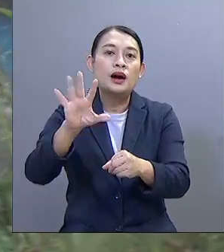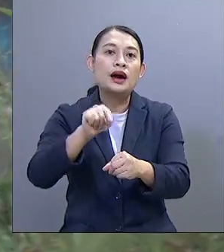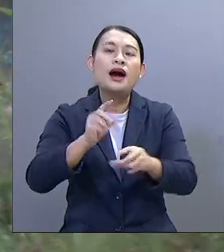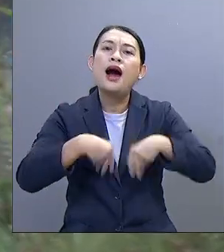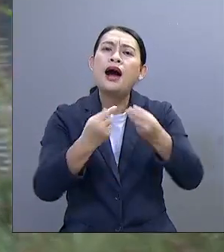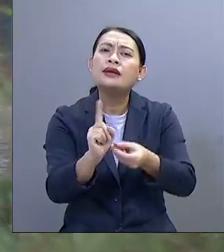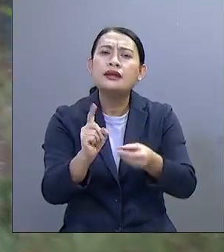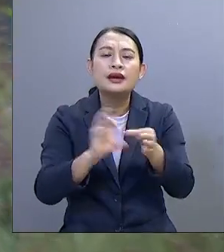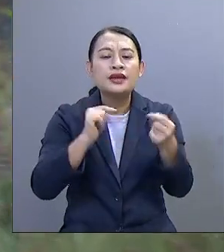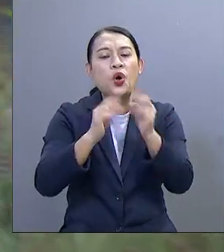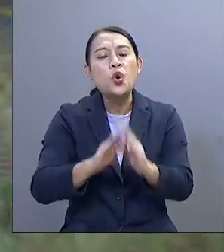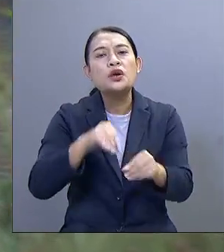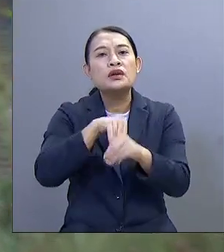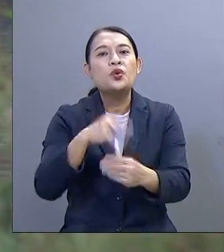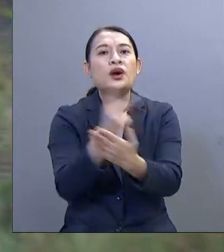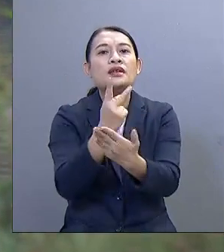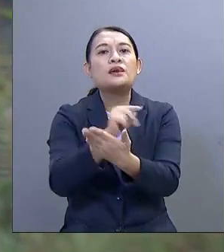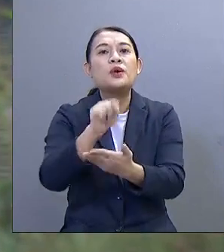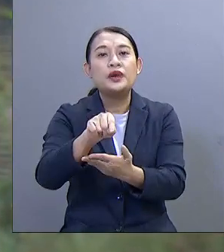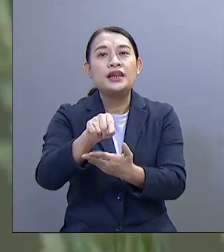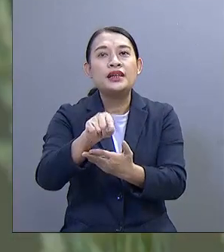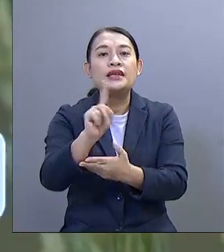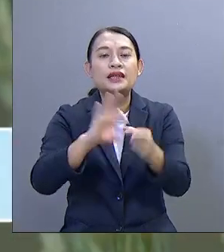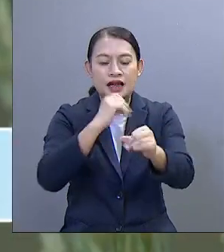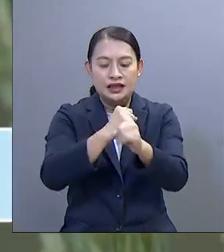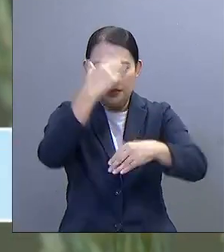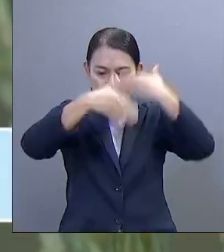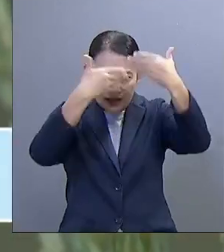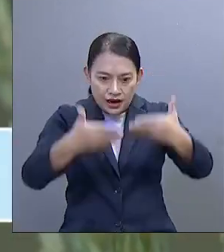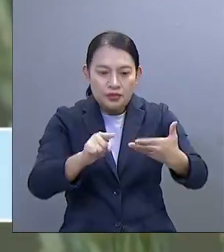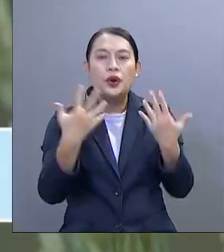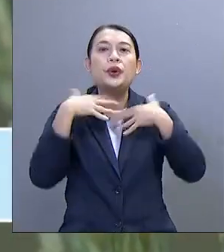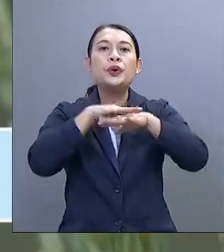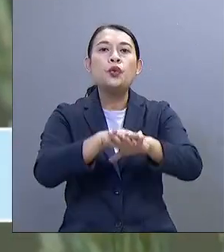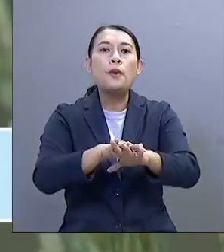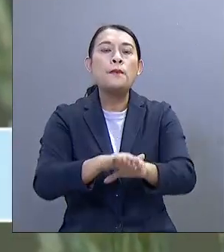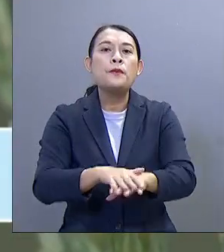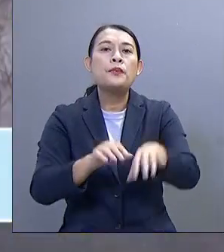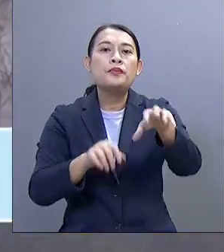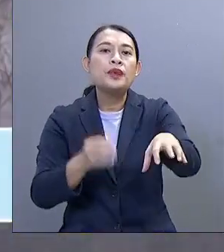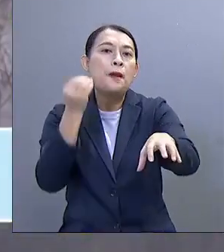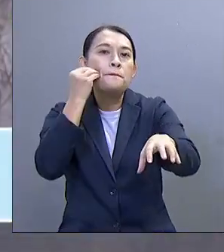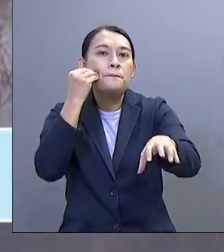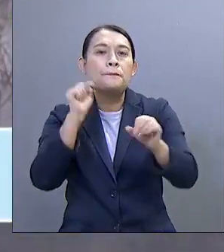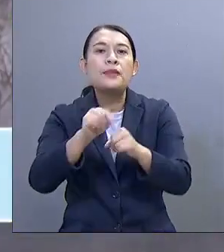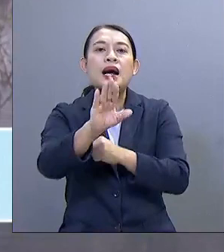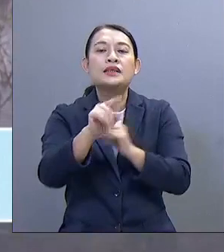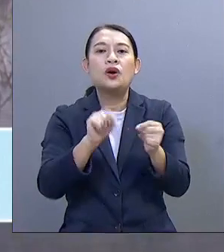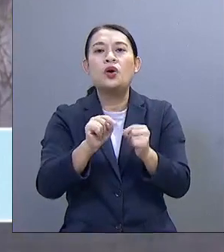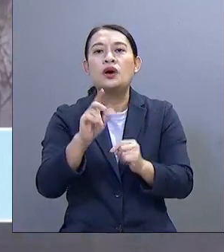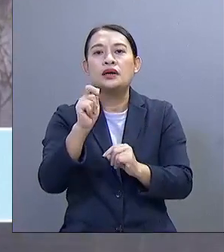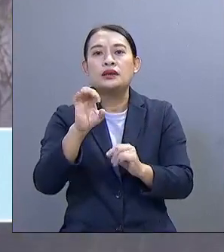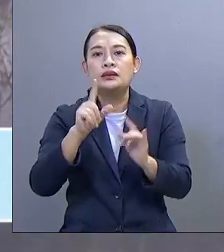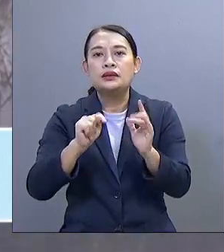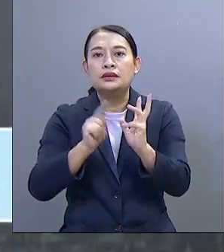ให้กับพี่น้องชาวจงหวดการจานบุรีนะคะเราจะไปทำกิจกรมกัน ที่บ้านเหืองแร่อีต่องนะคะรงเรีนเพียงหลง 3